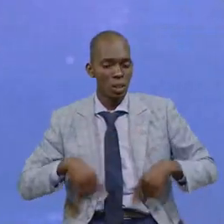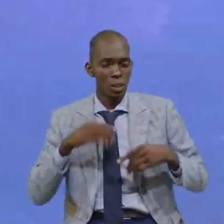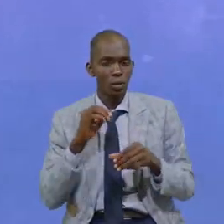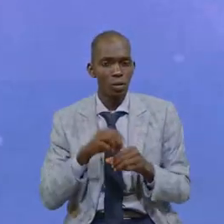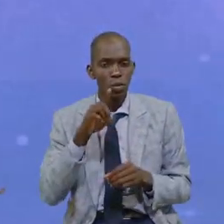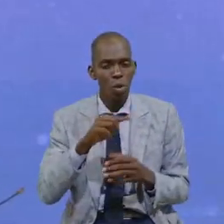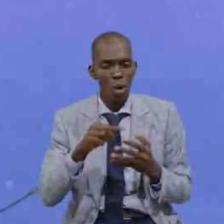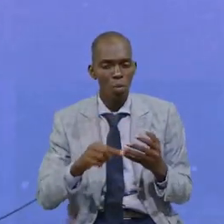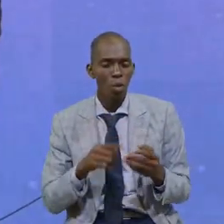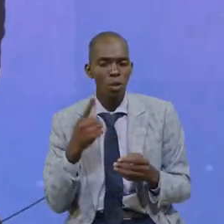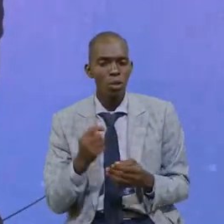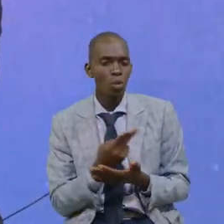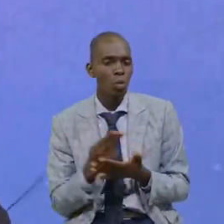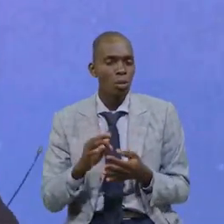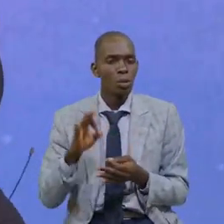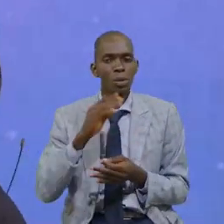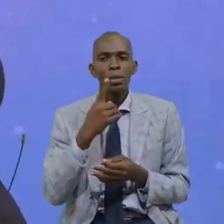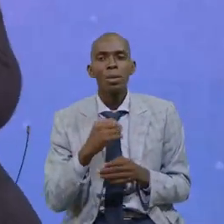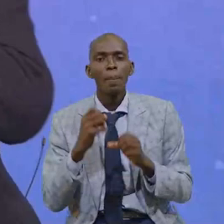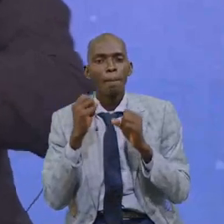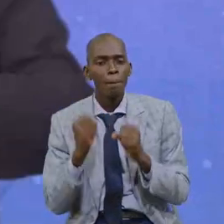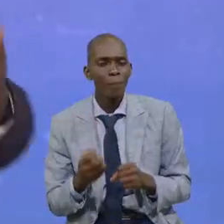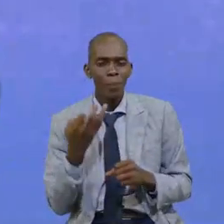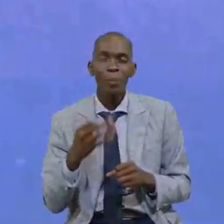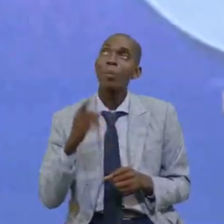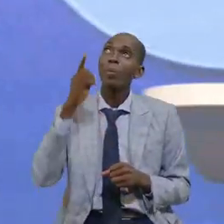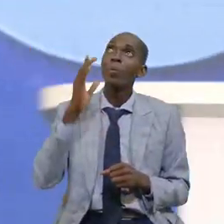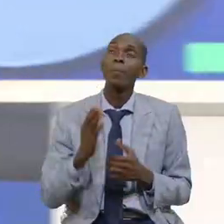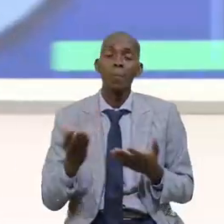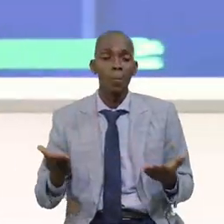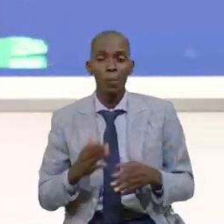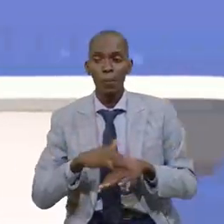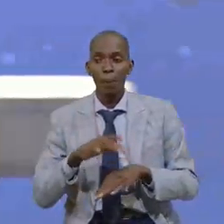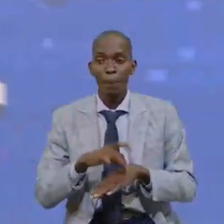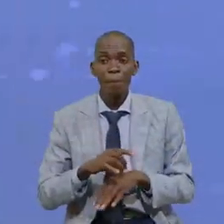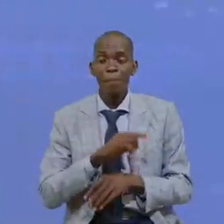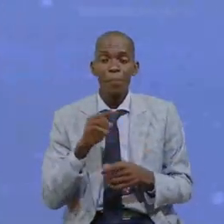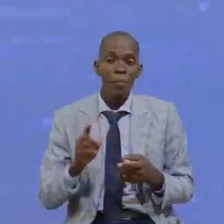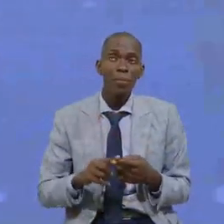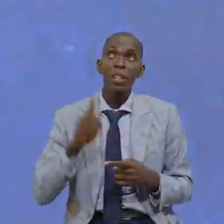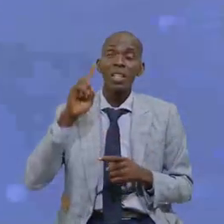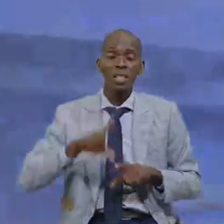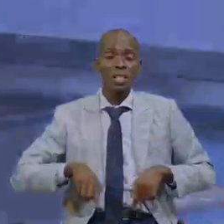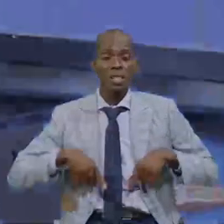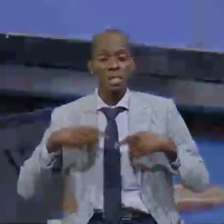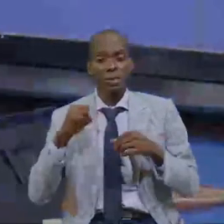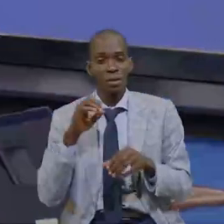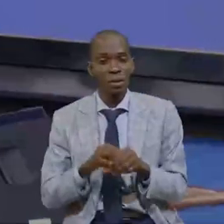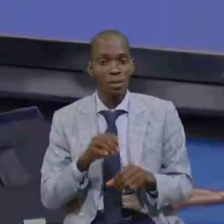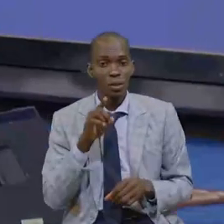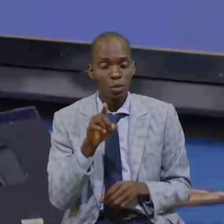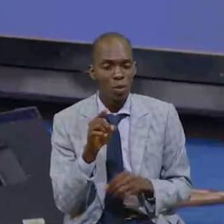toi, quand le Saint-Esprit, la puissance de Dieu ici-bas, lorsqu'il demeure en